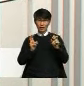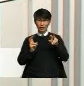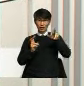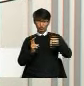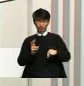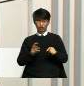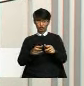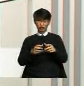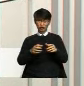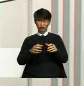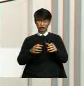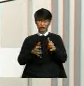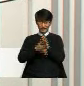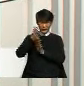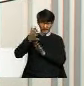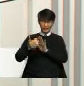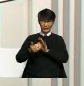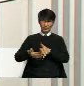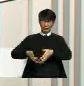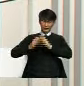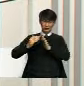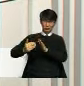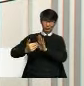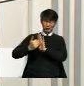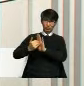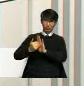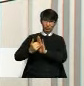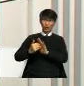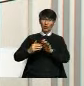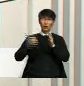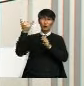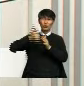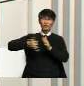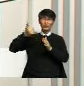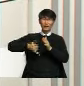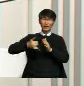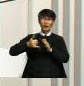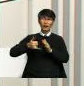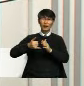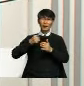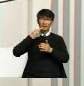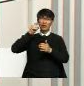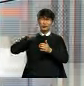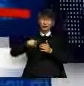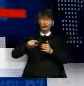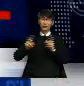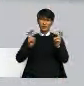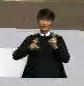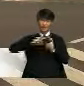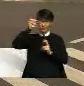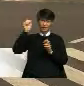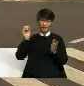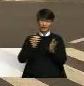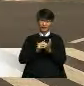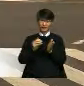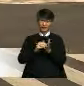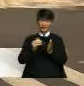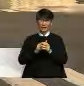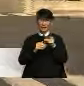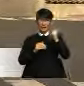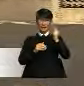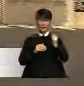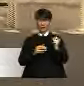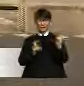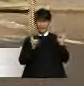건축 변경허가 신청 거부 및 공사중지 명령 취소 소송에서 업체 승소를 판결했습니다 m